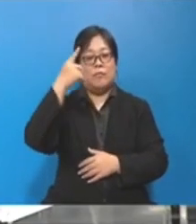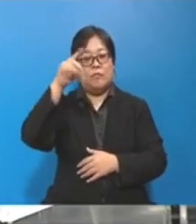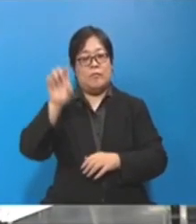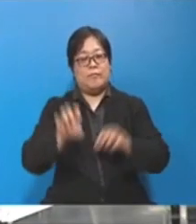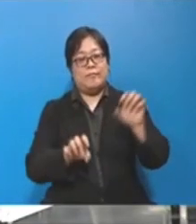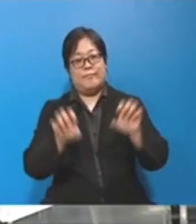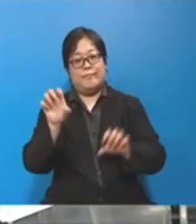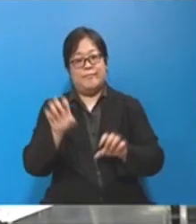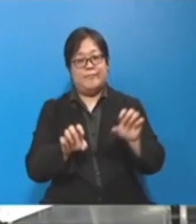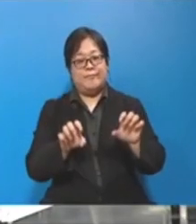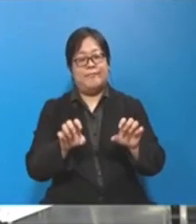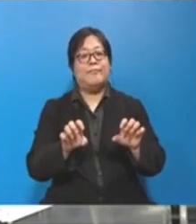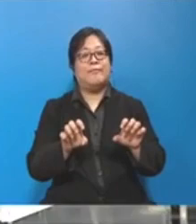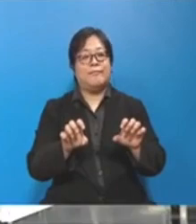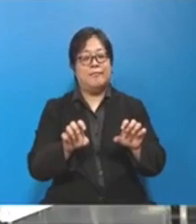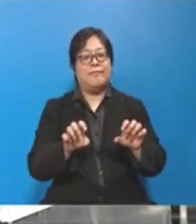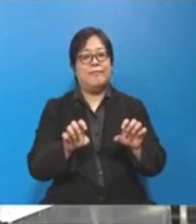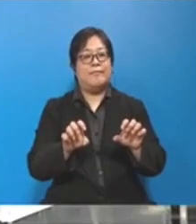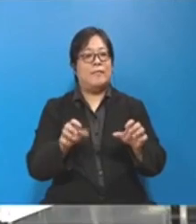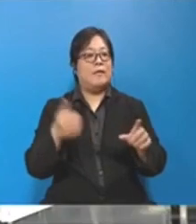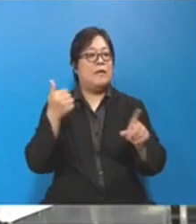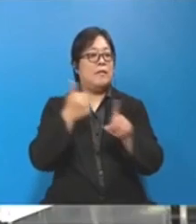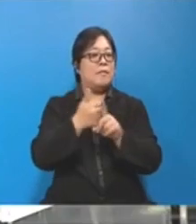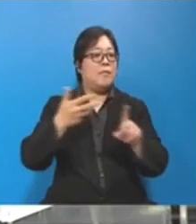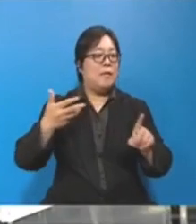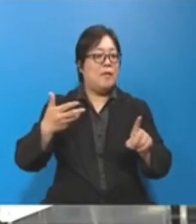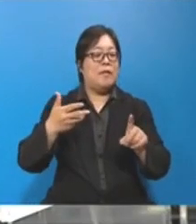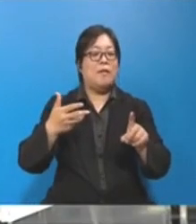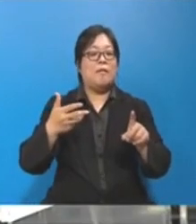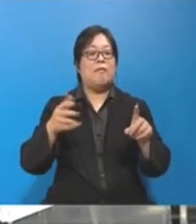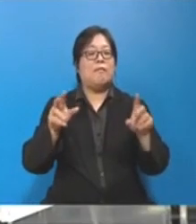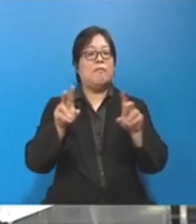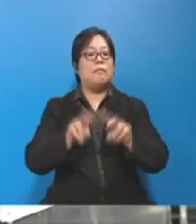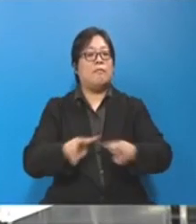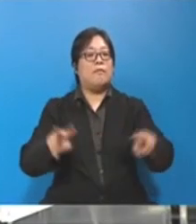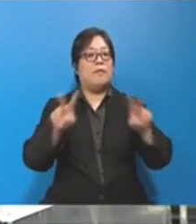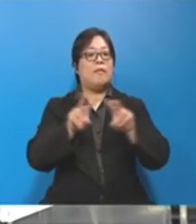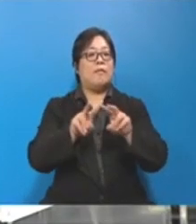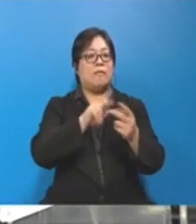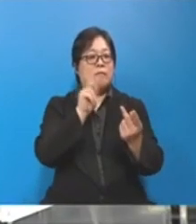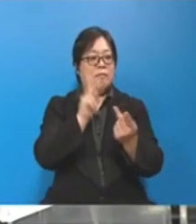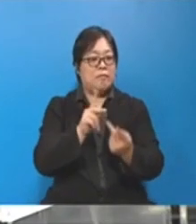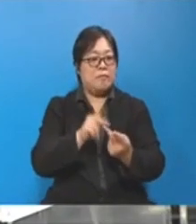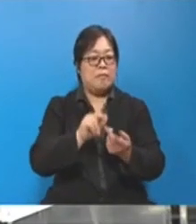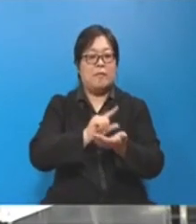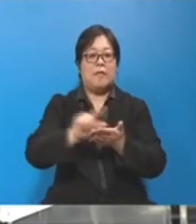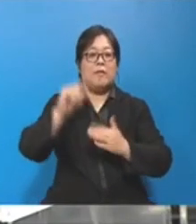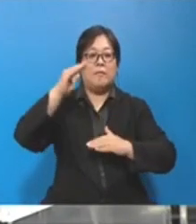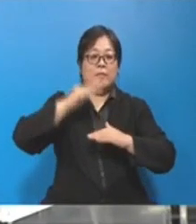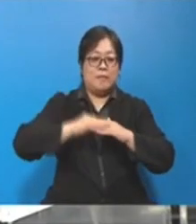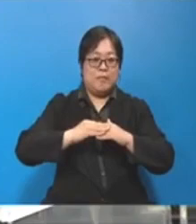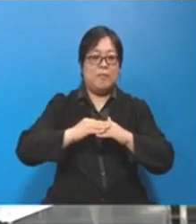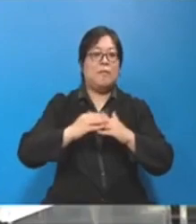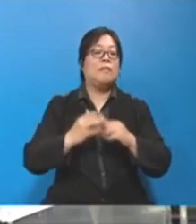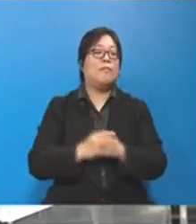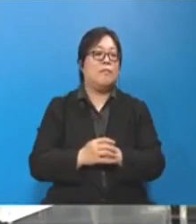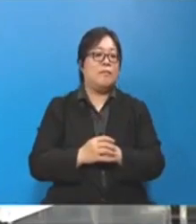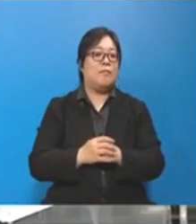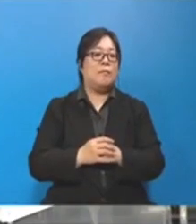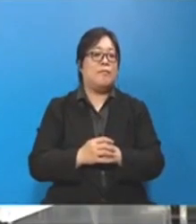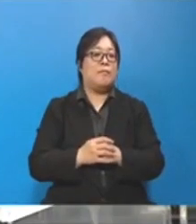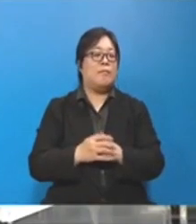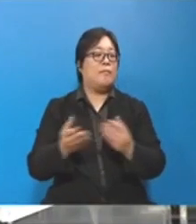menilai Hai impak ataupun nilai keberkesanan perintah gaji menyemai beli